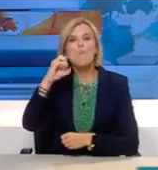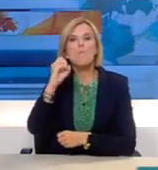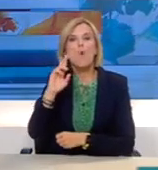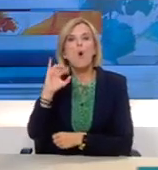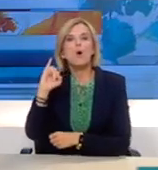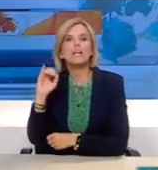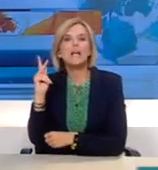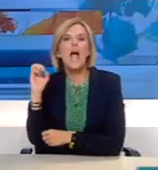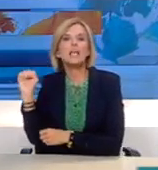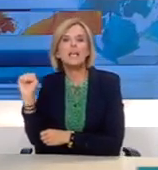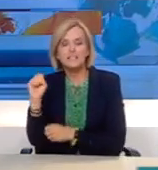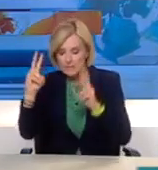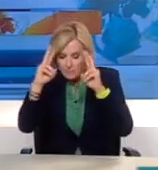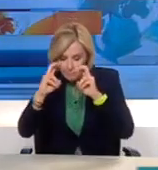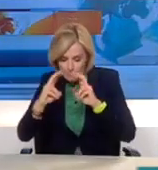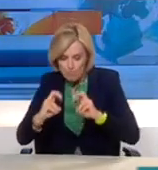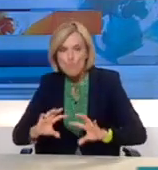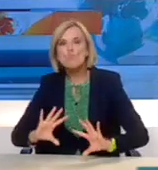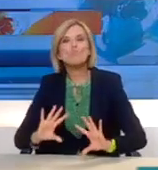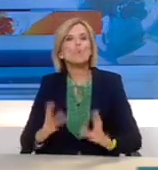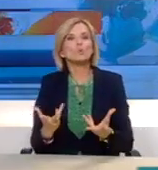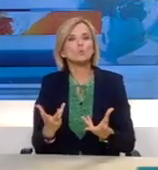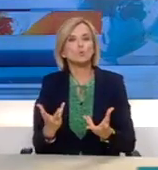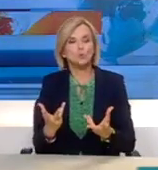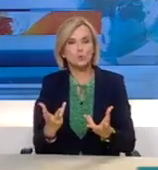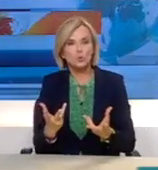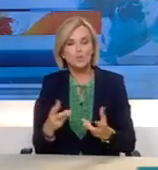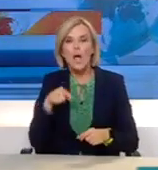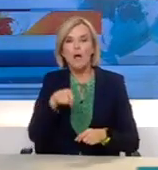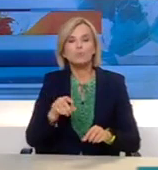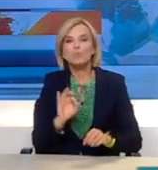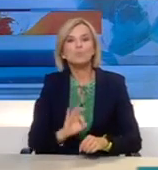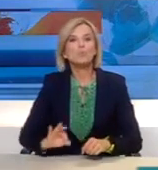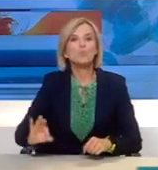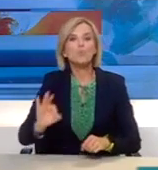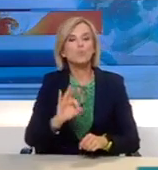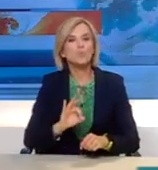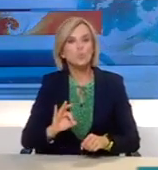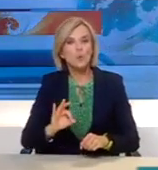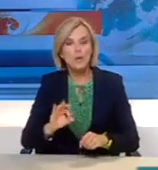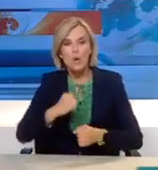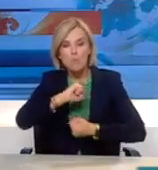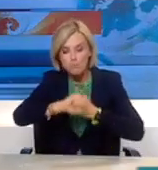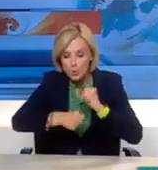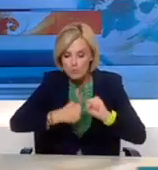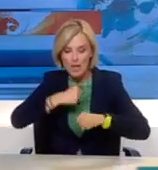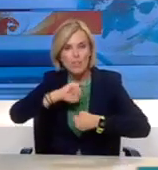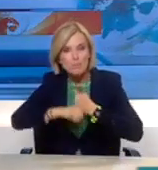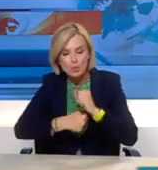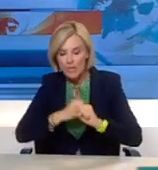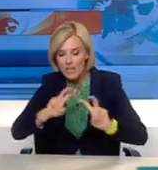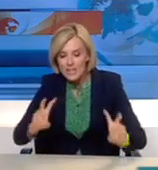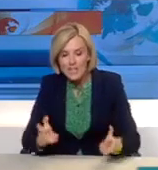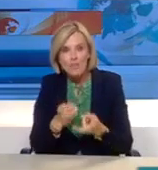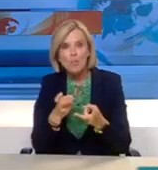ανίχνευσης του ίδιου του ιού, που πραγματοποιούνται είτε για να γίνει διάγνωση της νόσου σε κάποιον ασθενή